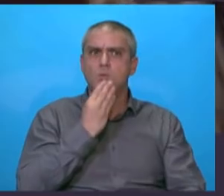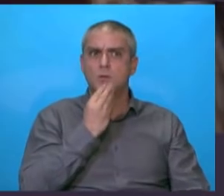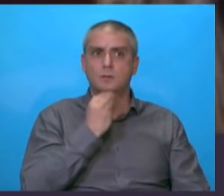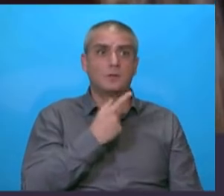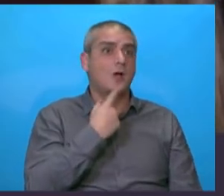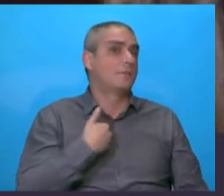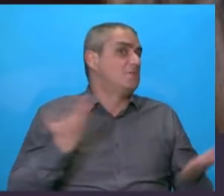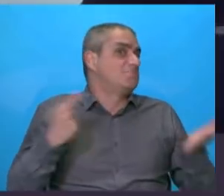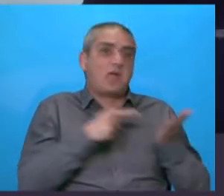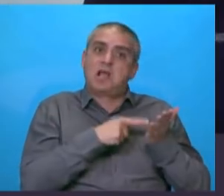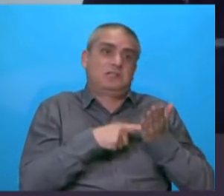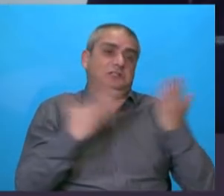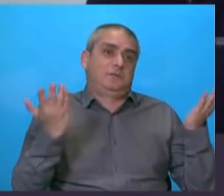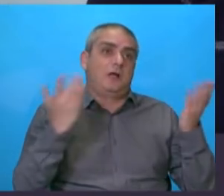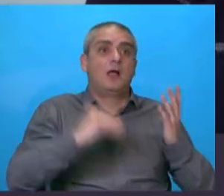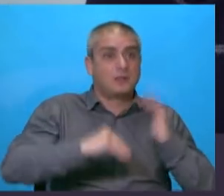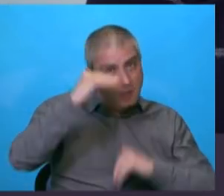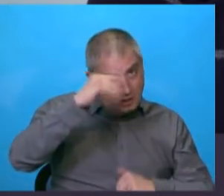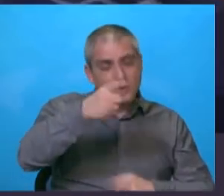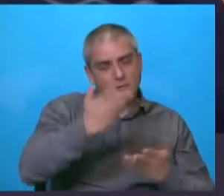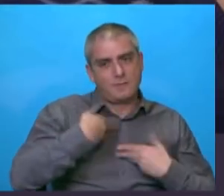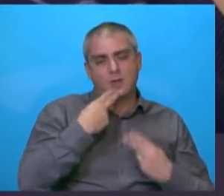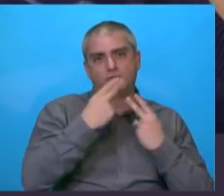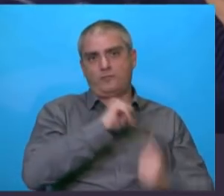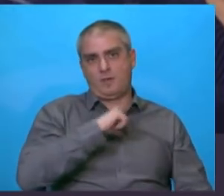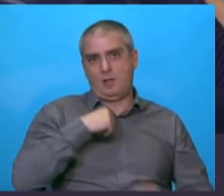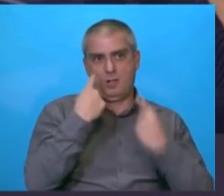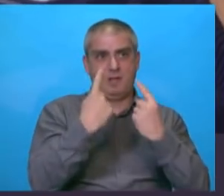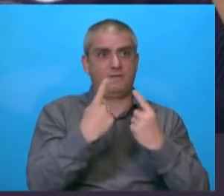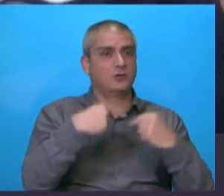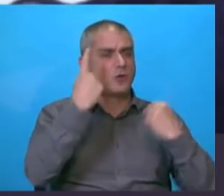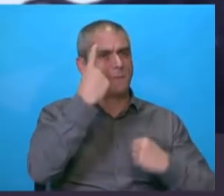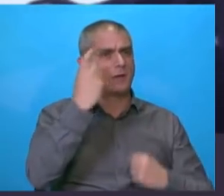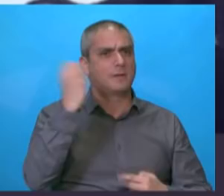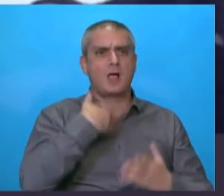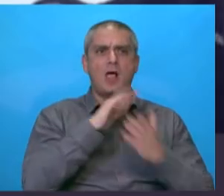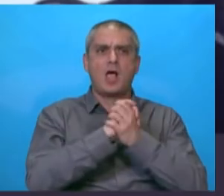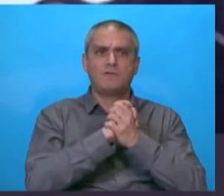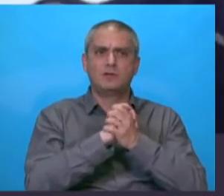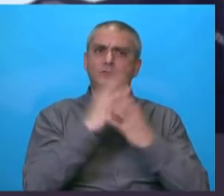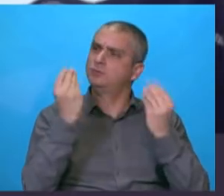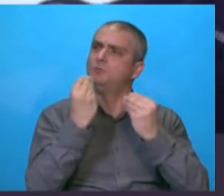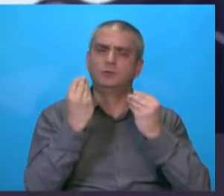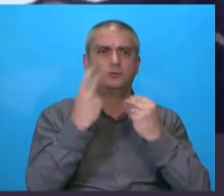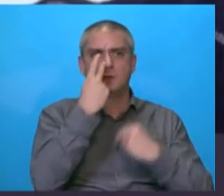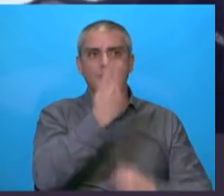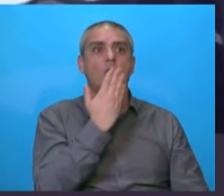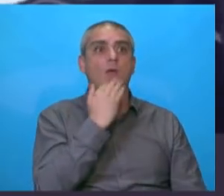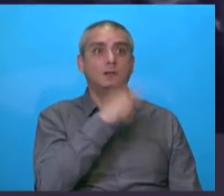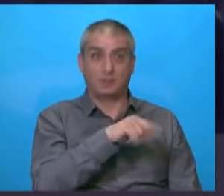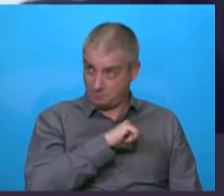סיבה. תהיה גדול, תחפש תשובה לבד. פתאום יום אחד בא לך ויש משהו בעיקולי ישראל. מעניין